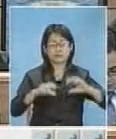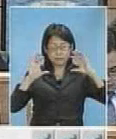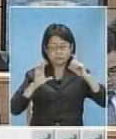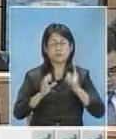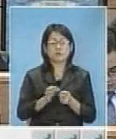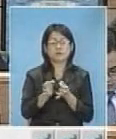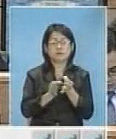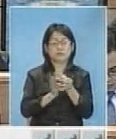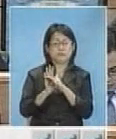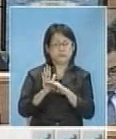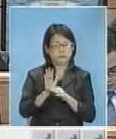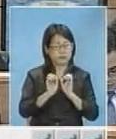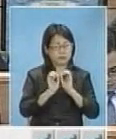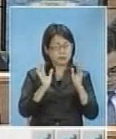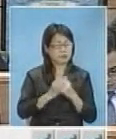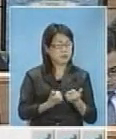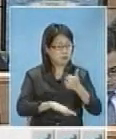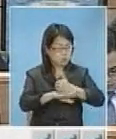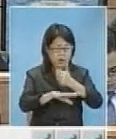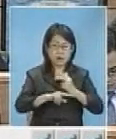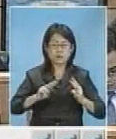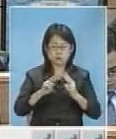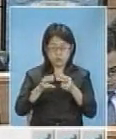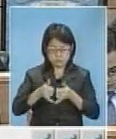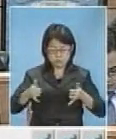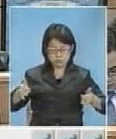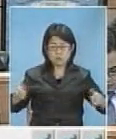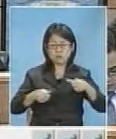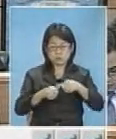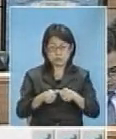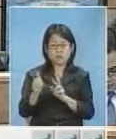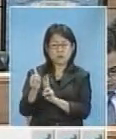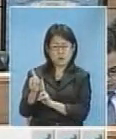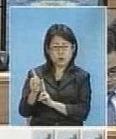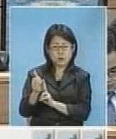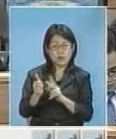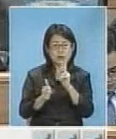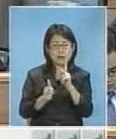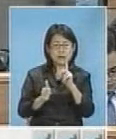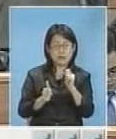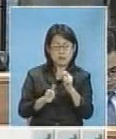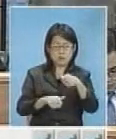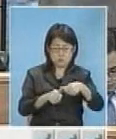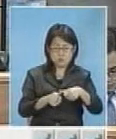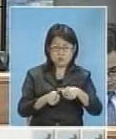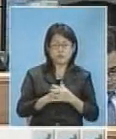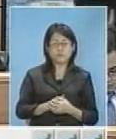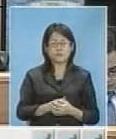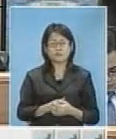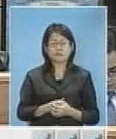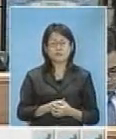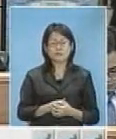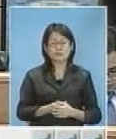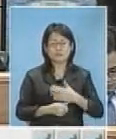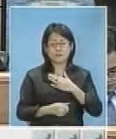จงนะครับวันนี้ท่านรัฐมนตรีก็มาร่วมประชุมกันหลายท่านท่านรองนายกกิติรัตน์ก็มาร่วมประชุมวันนี้พ